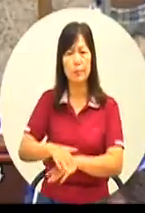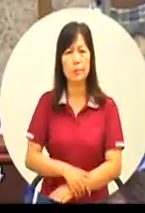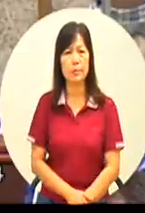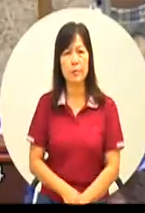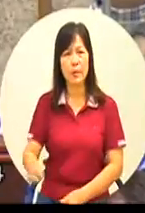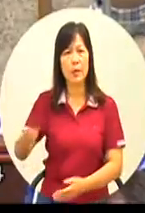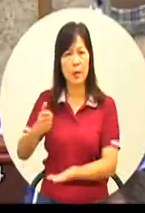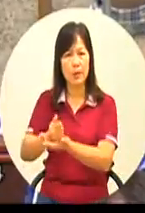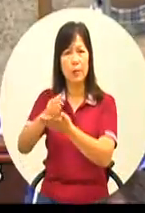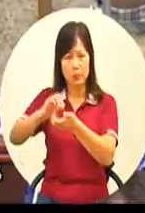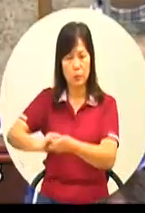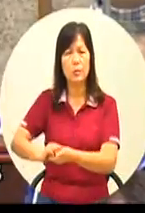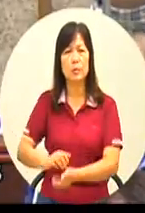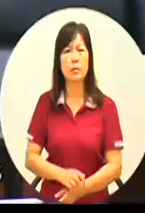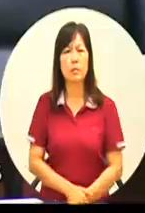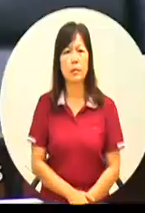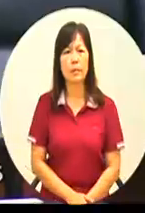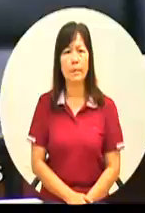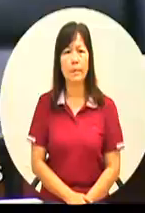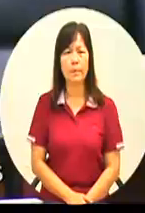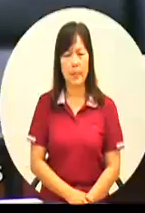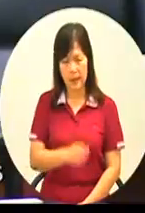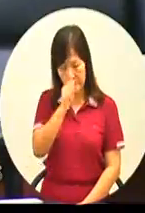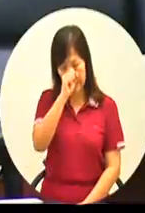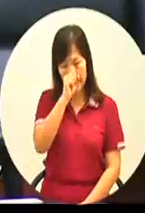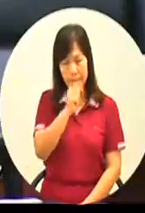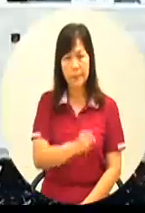的决定，这样子。好，